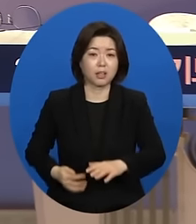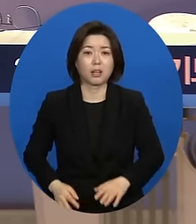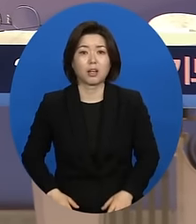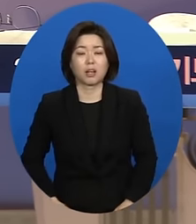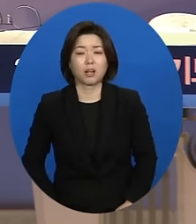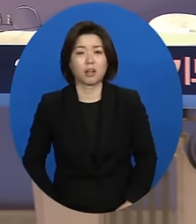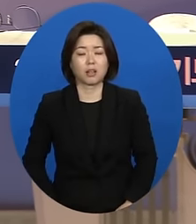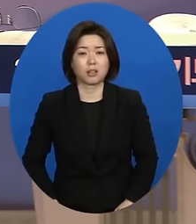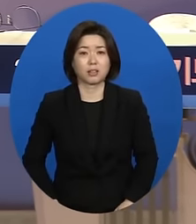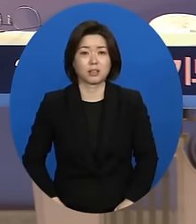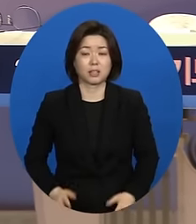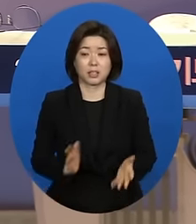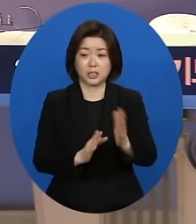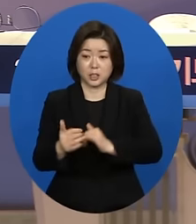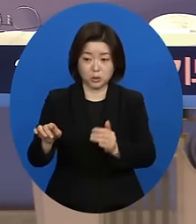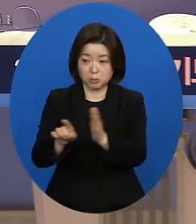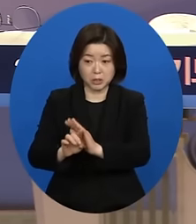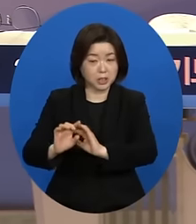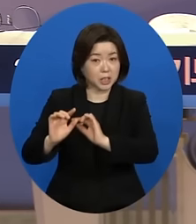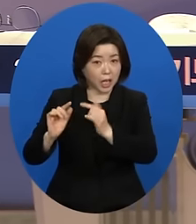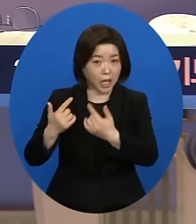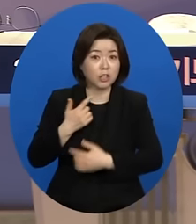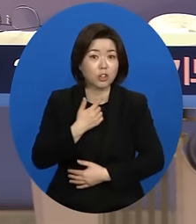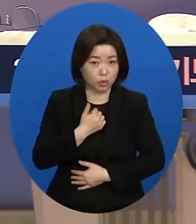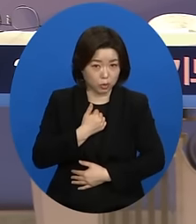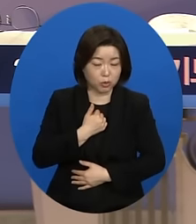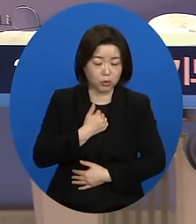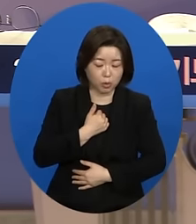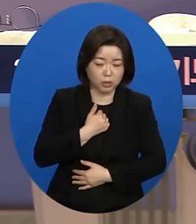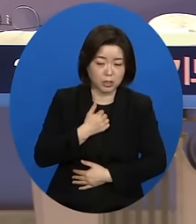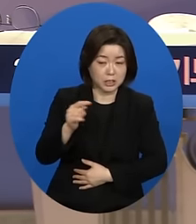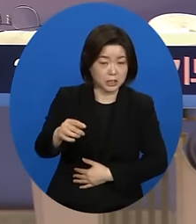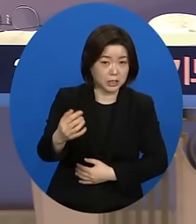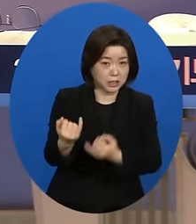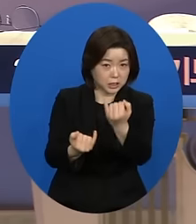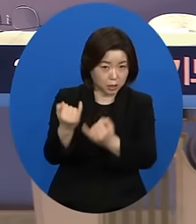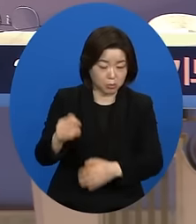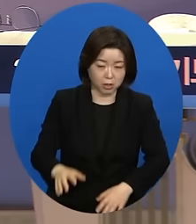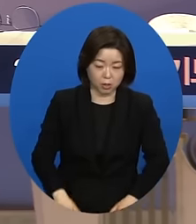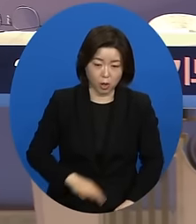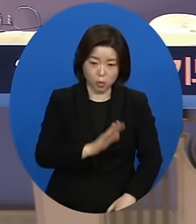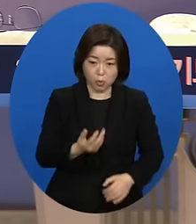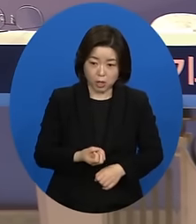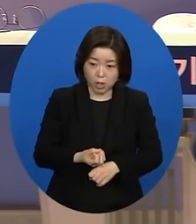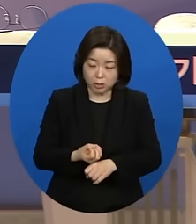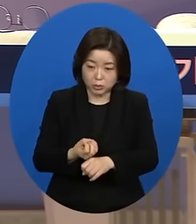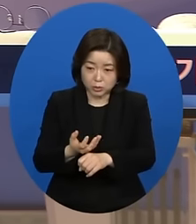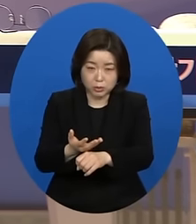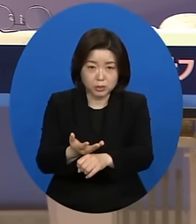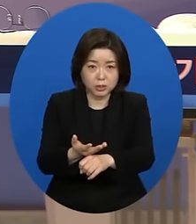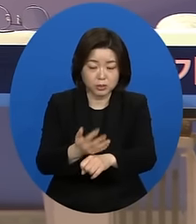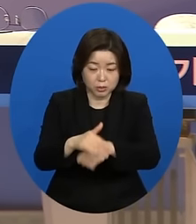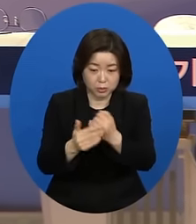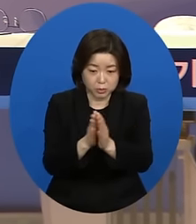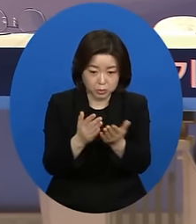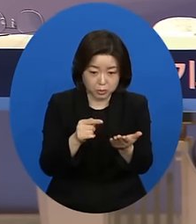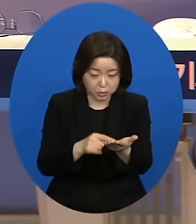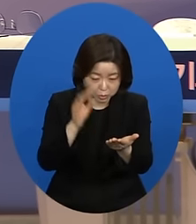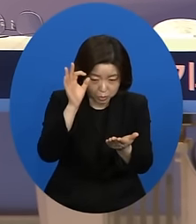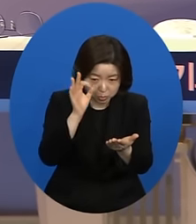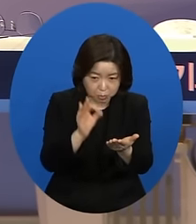예수 믿지 않던 이 자매가 저희들이 보낸 성경을 받아들고 예수를 믿게 됩니다.